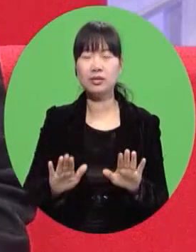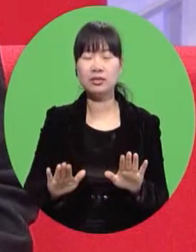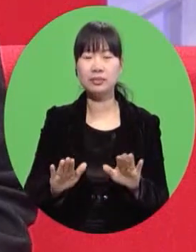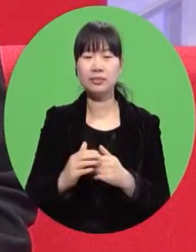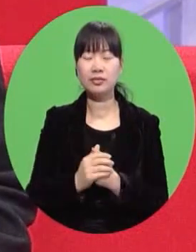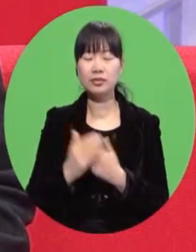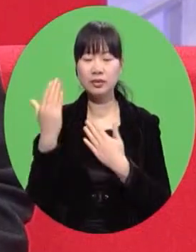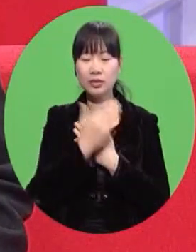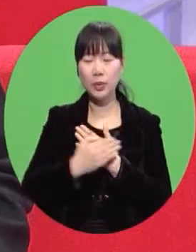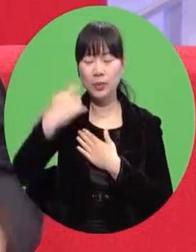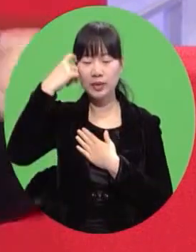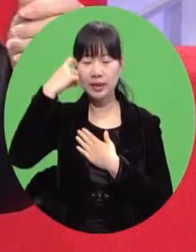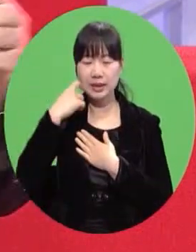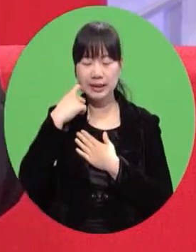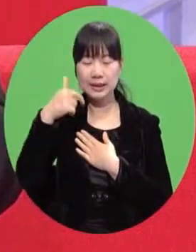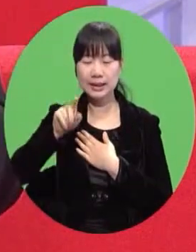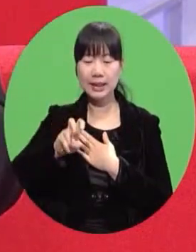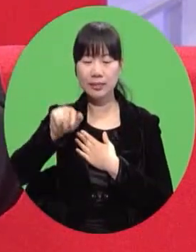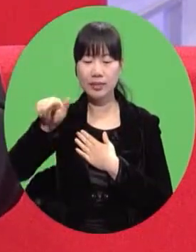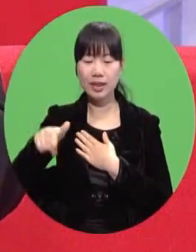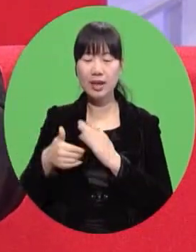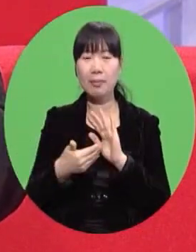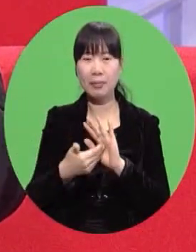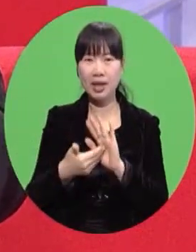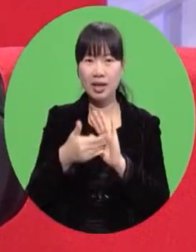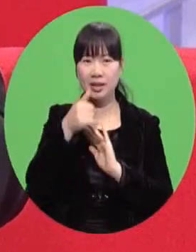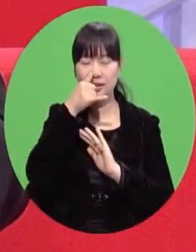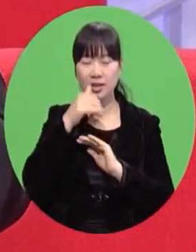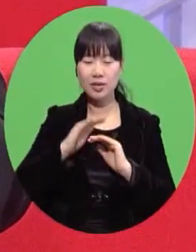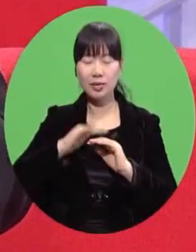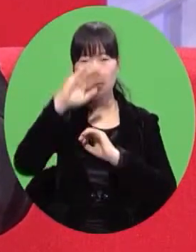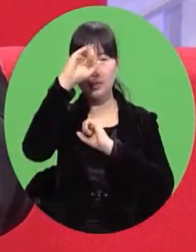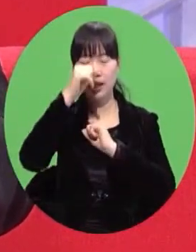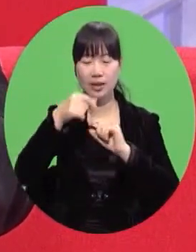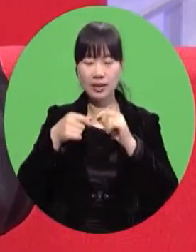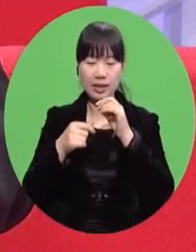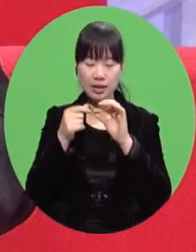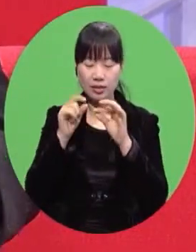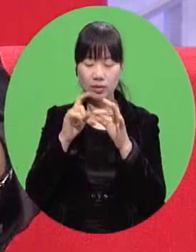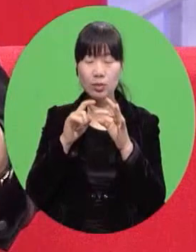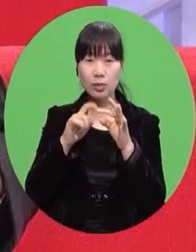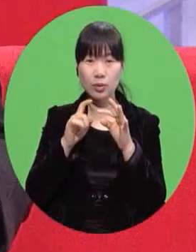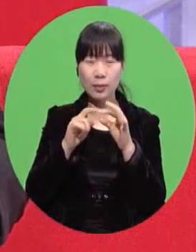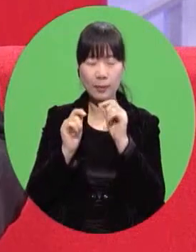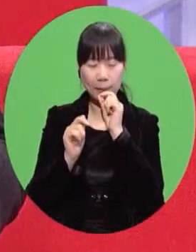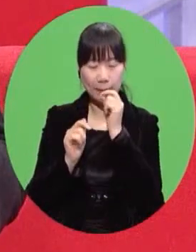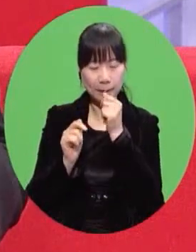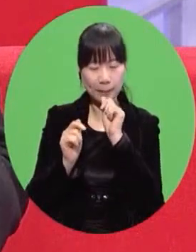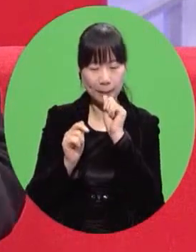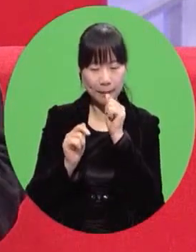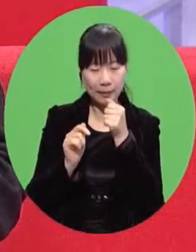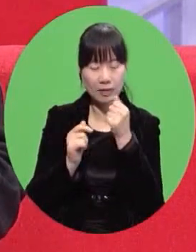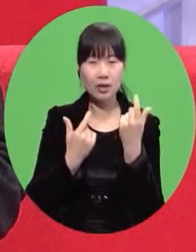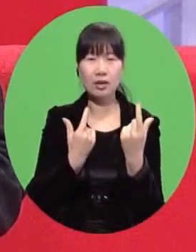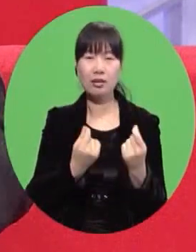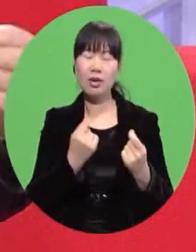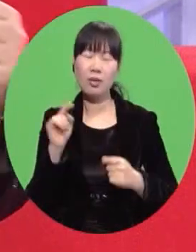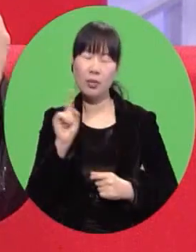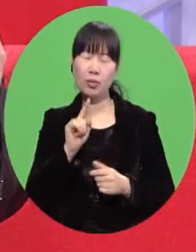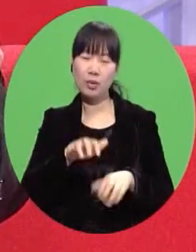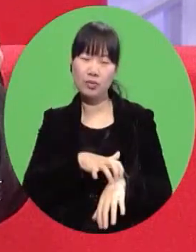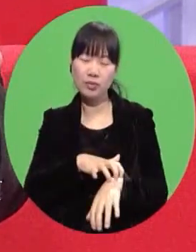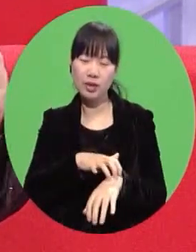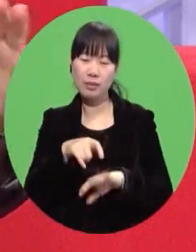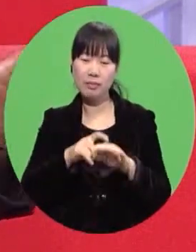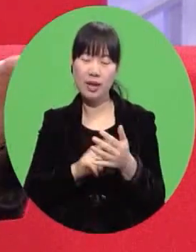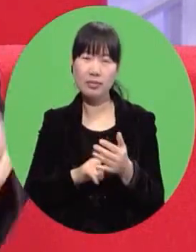감각 방어라고 하는데 일종의 이제 손톱 발톱 물어뜯는 것도 그런 일환이라고 보는 거죠. 뭔가 불편감과 긴장감을 이런